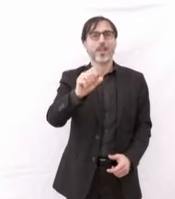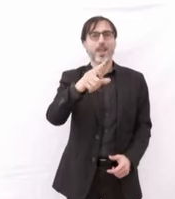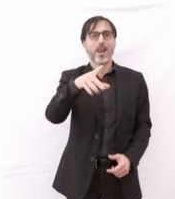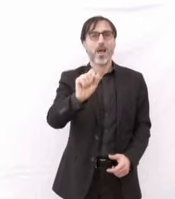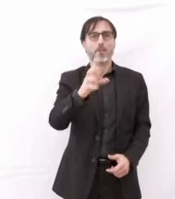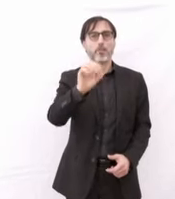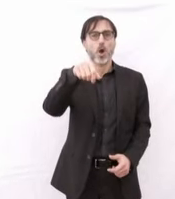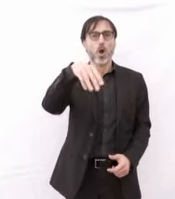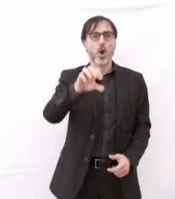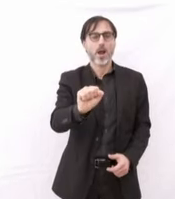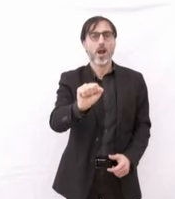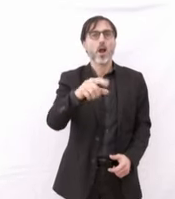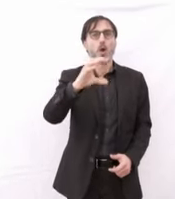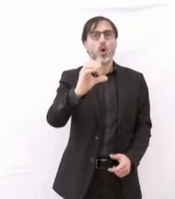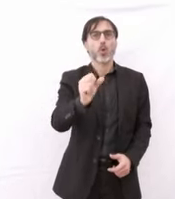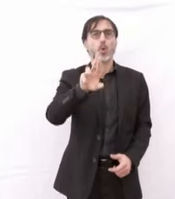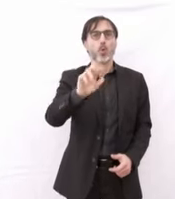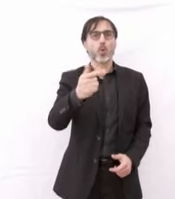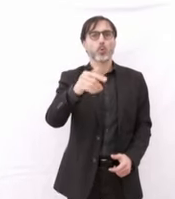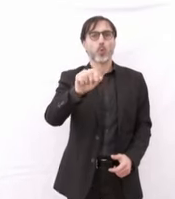Grazia Cutulli,